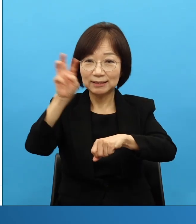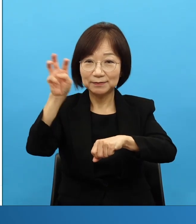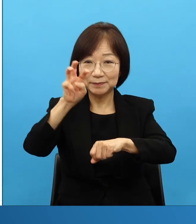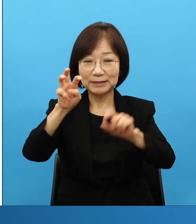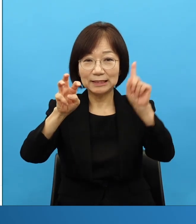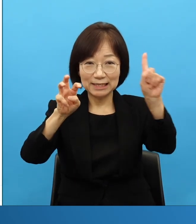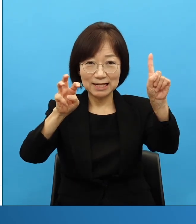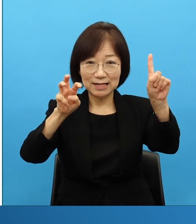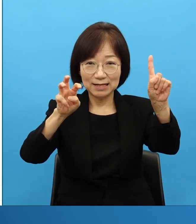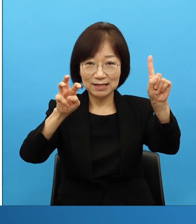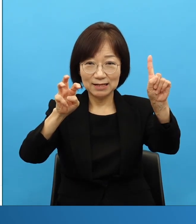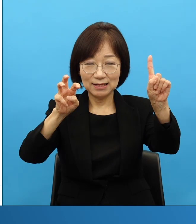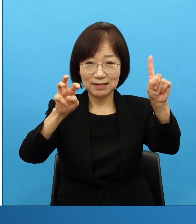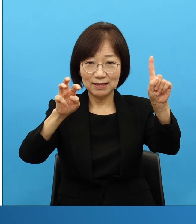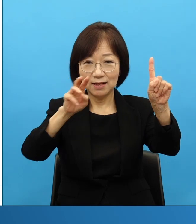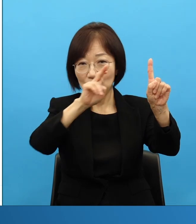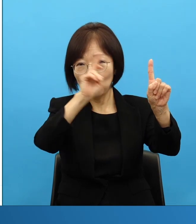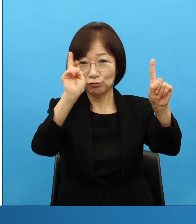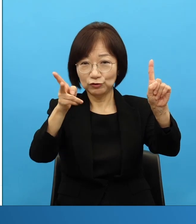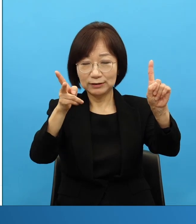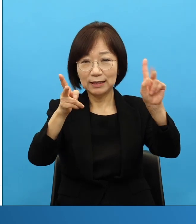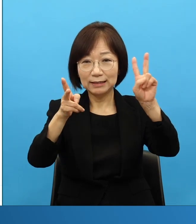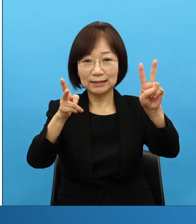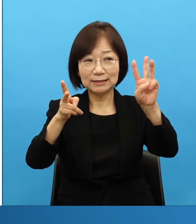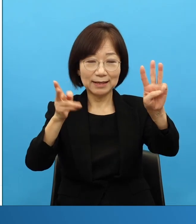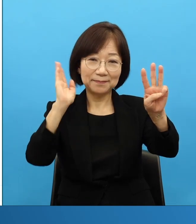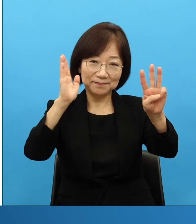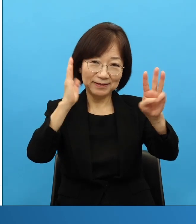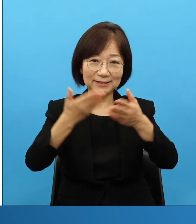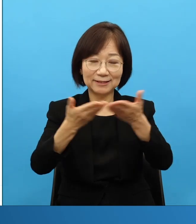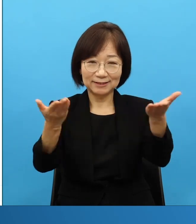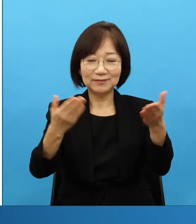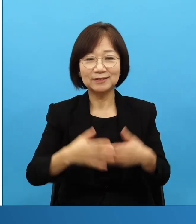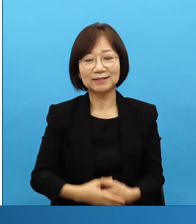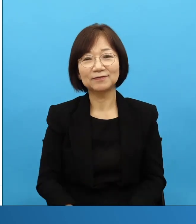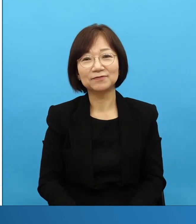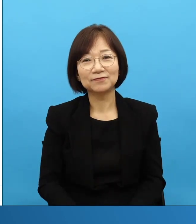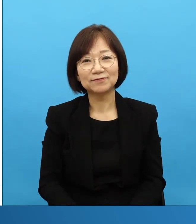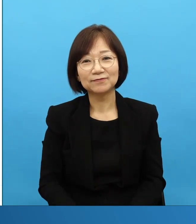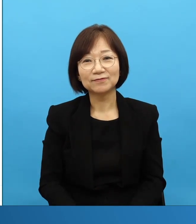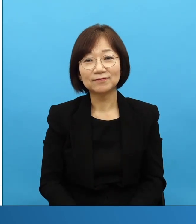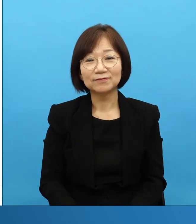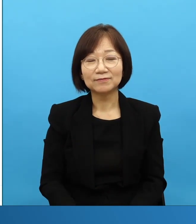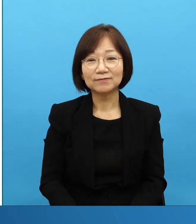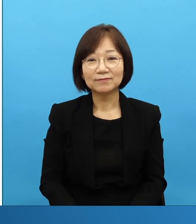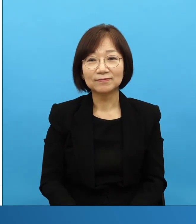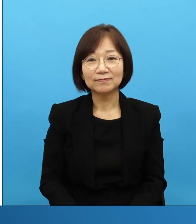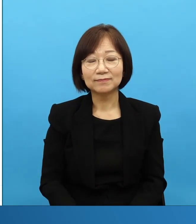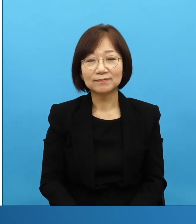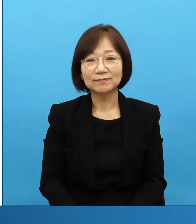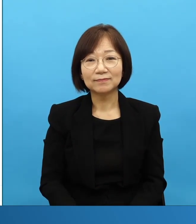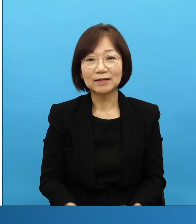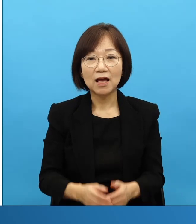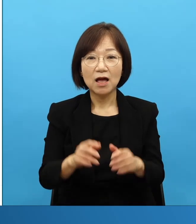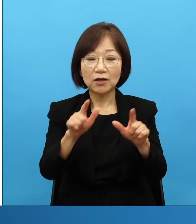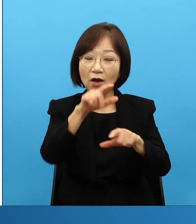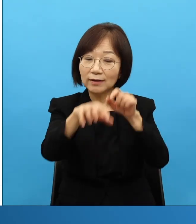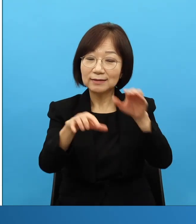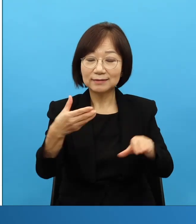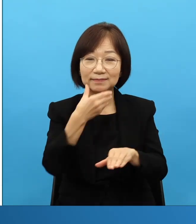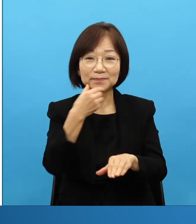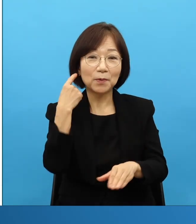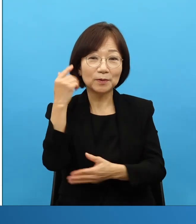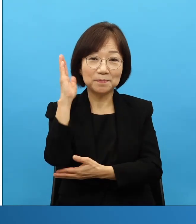말씀이 시작되고 오후 2시에 2강과 3강이 열립니다. 237 화요제자 훈련은 현장 복음